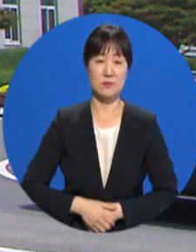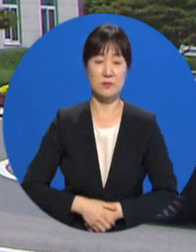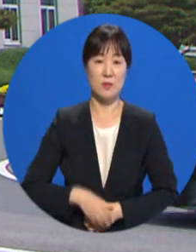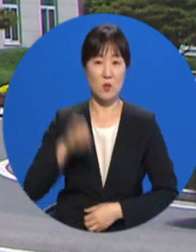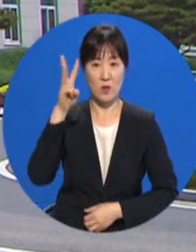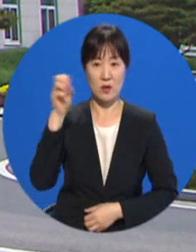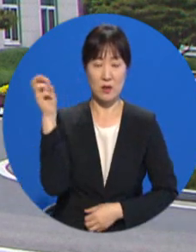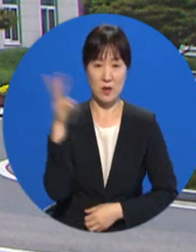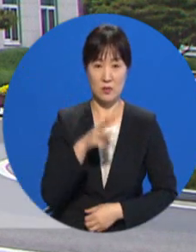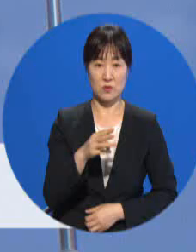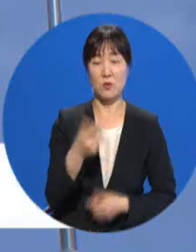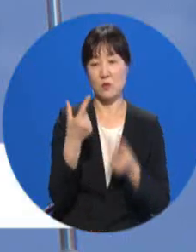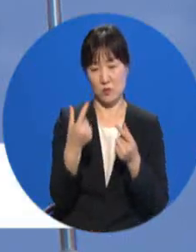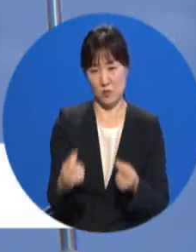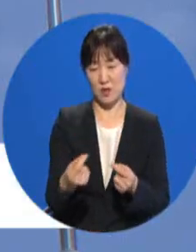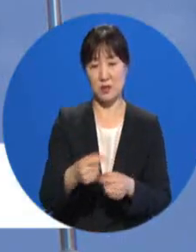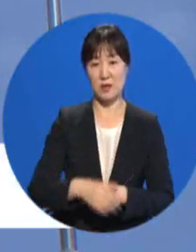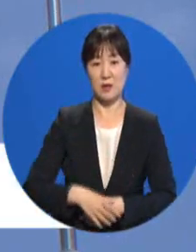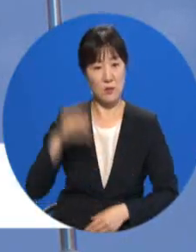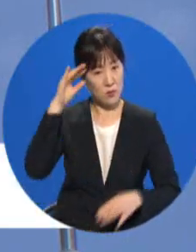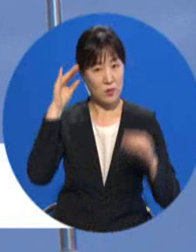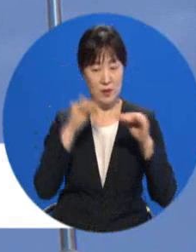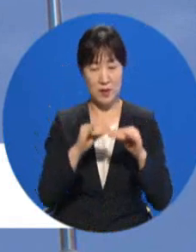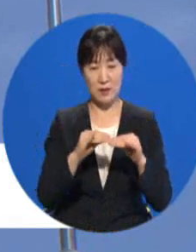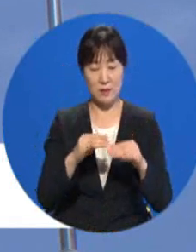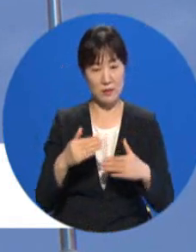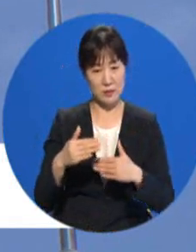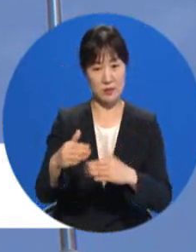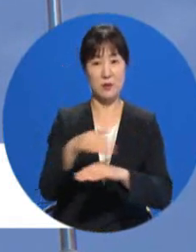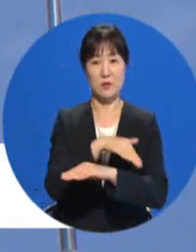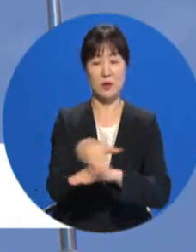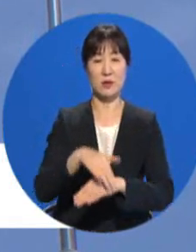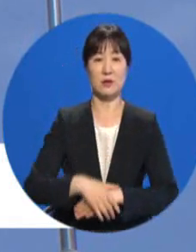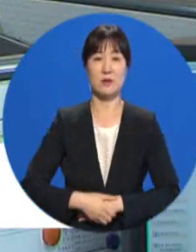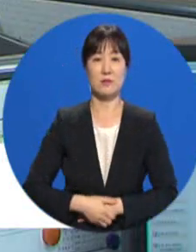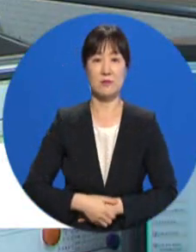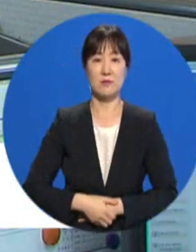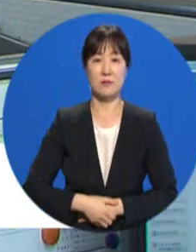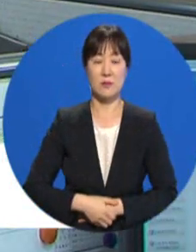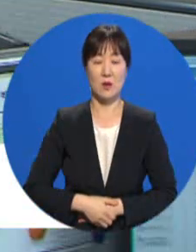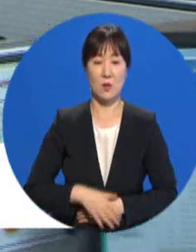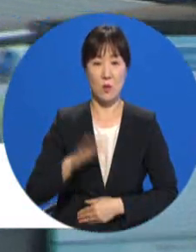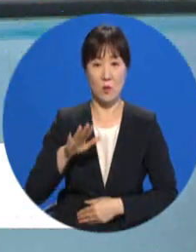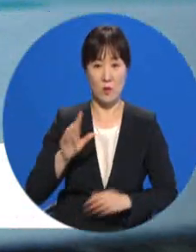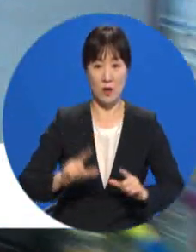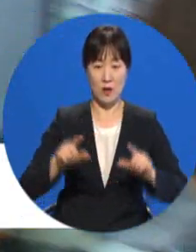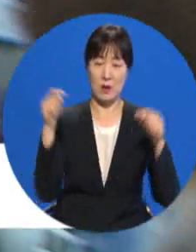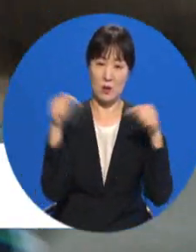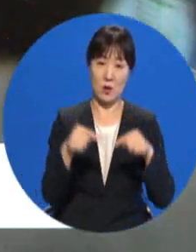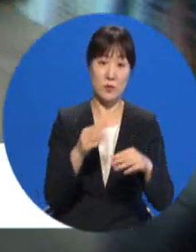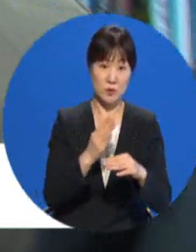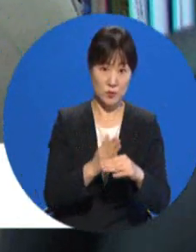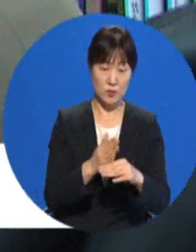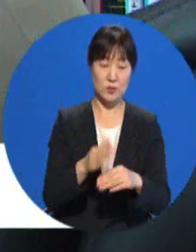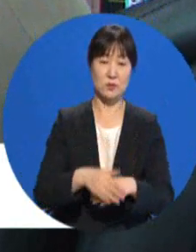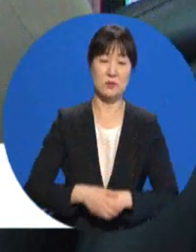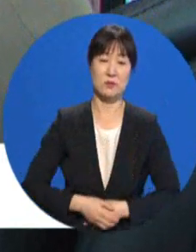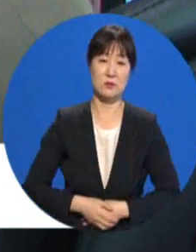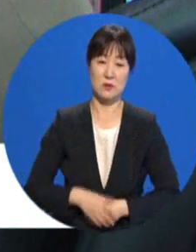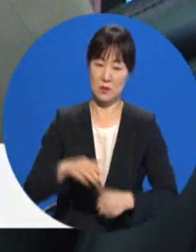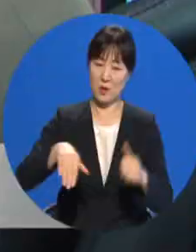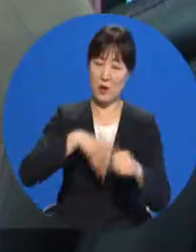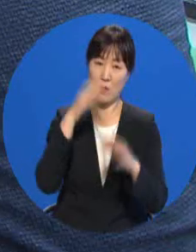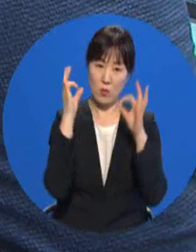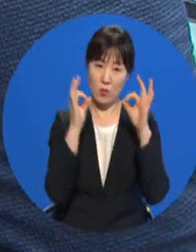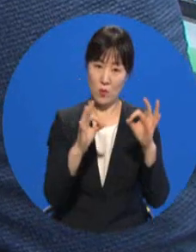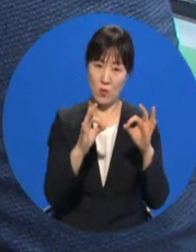광양시도 의회와 공감대를 형성하고 보조를 맞춰가고 있습니다. 광양제철소와 올해 초부터 협의를 진행하고 있다며 상황에 따라